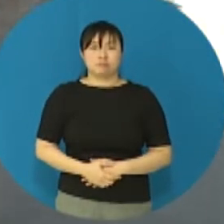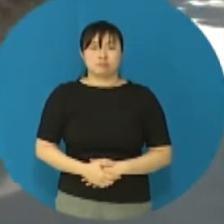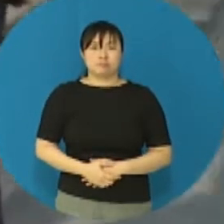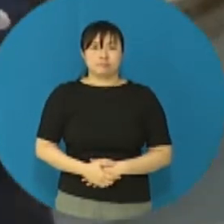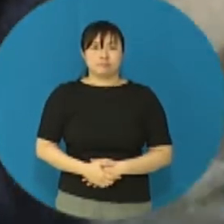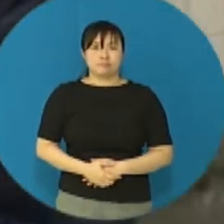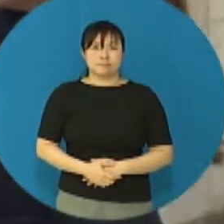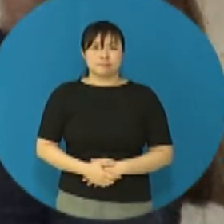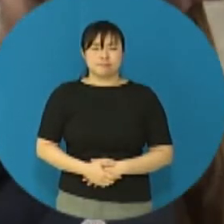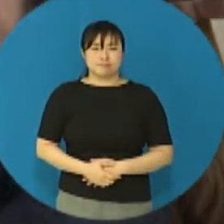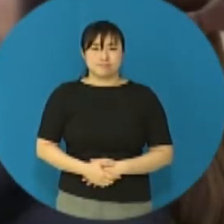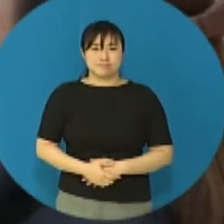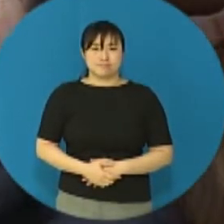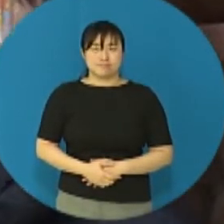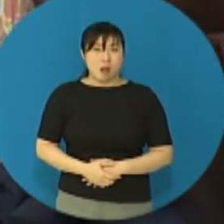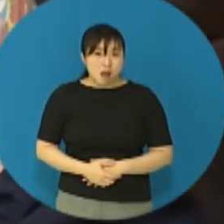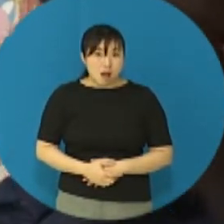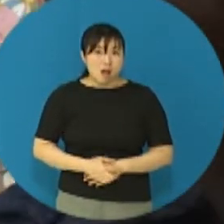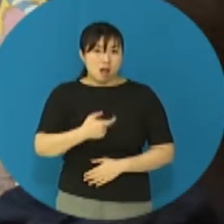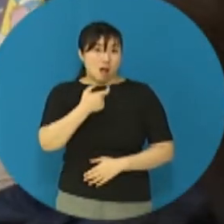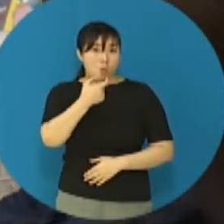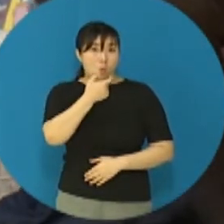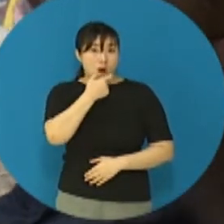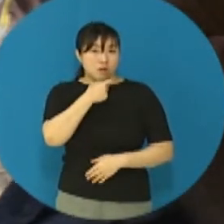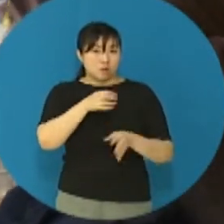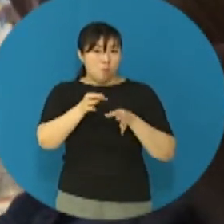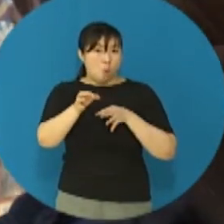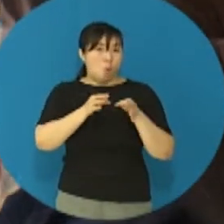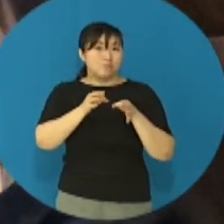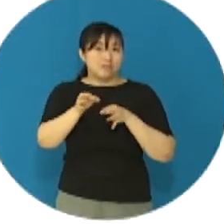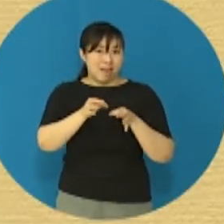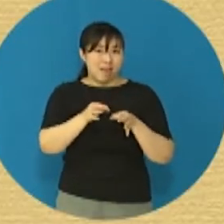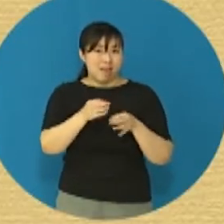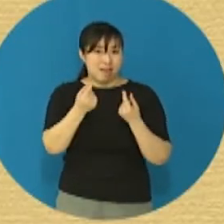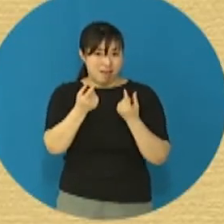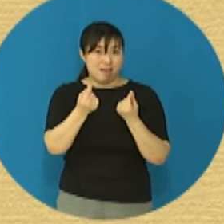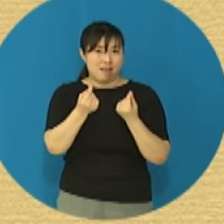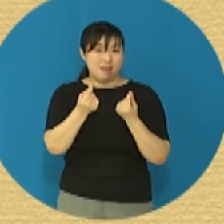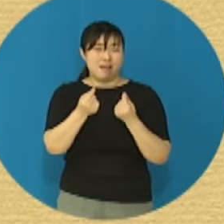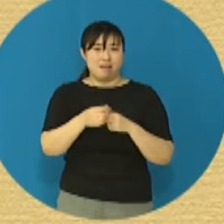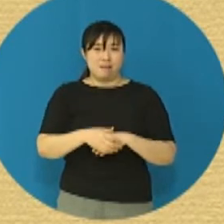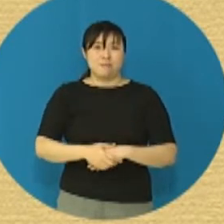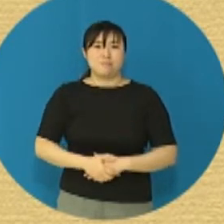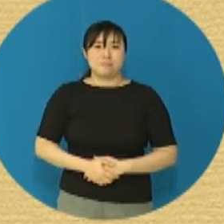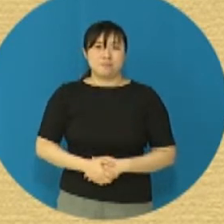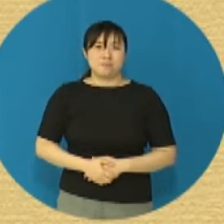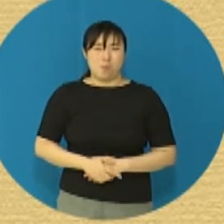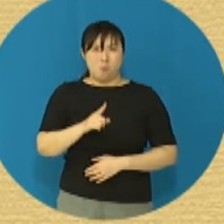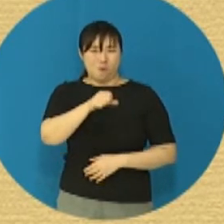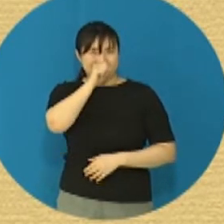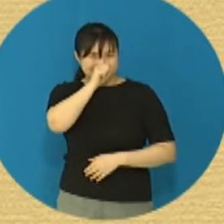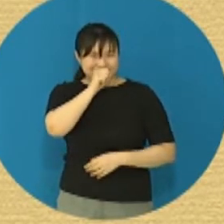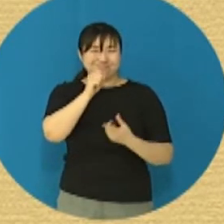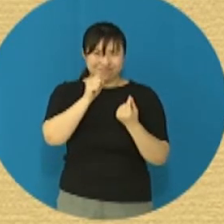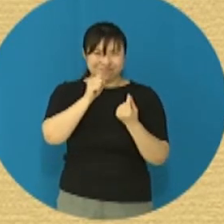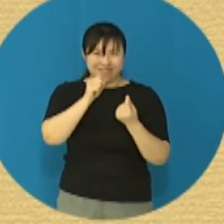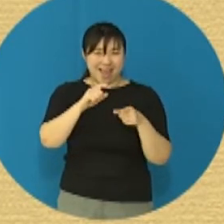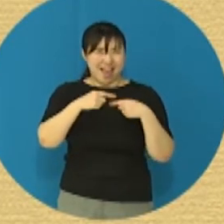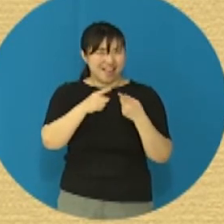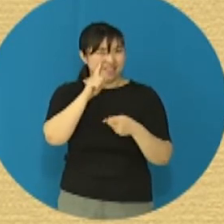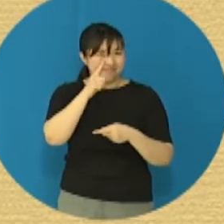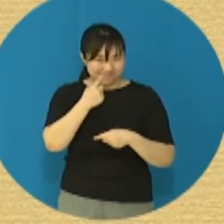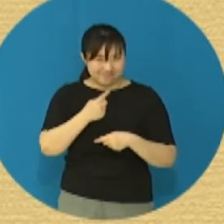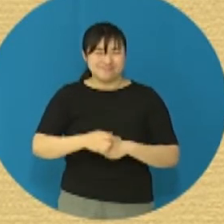あ、焼き菓子工房アトリエ N って書いてありますよ。いいですね、入ってみましょ